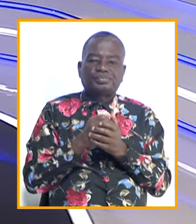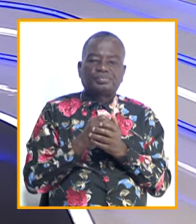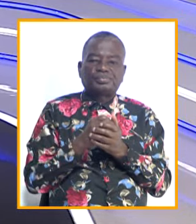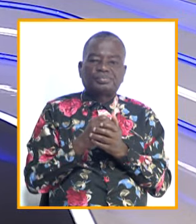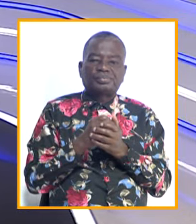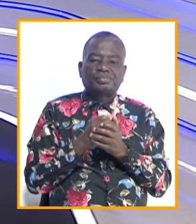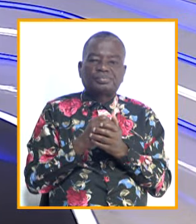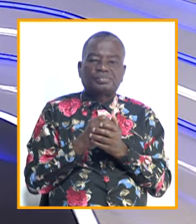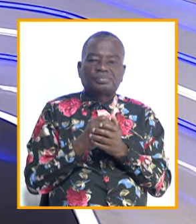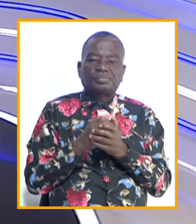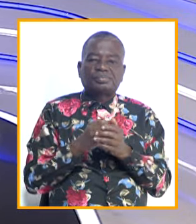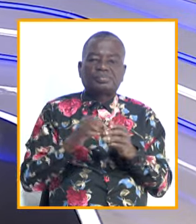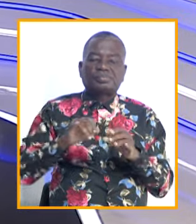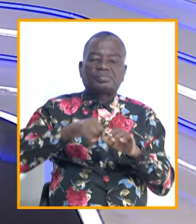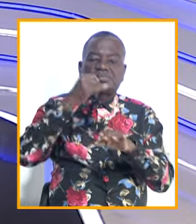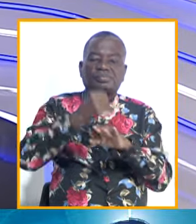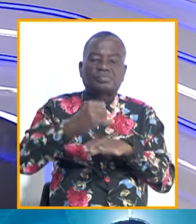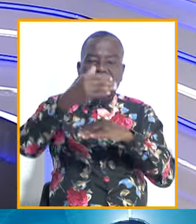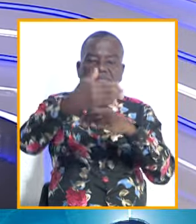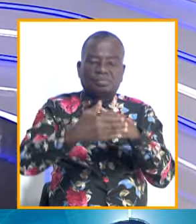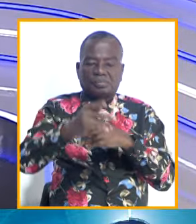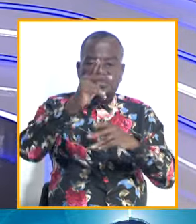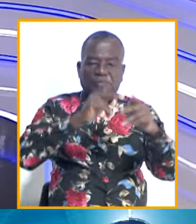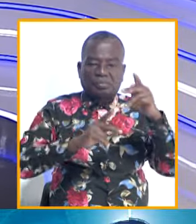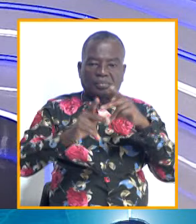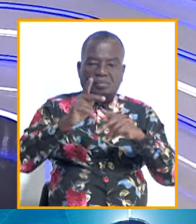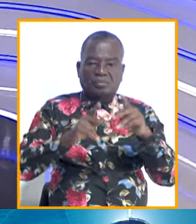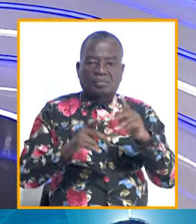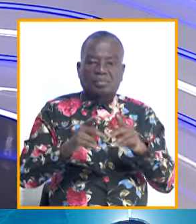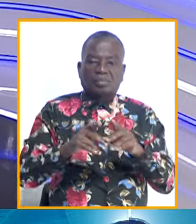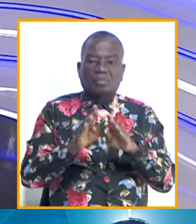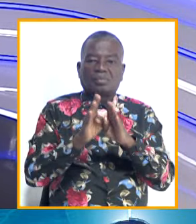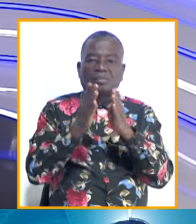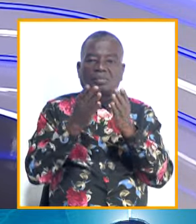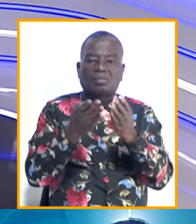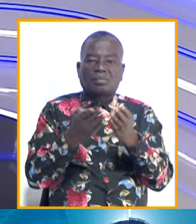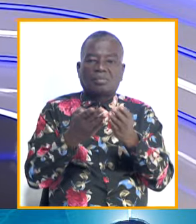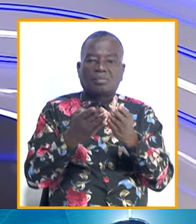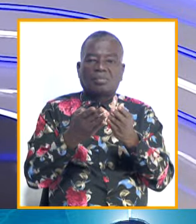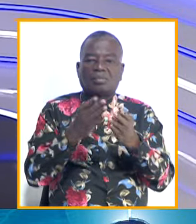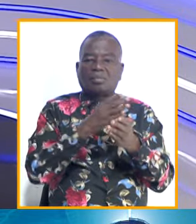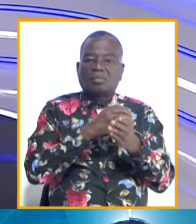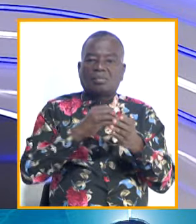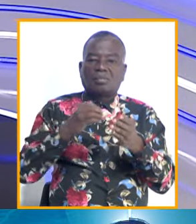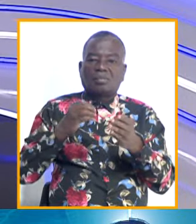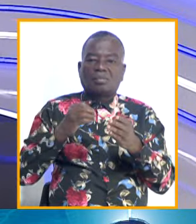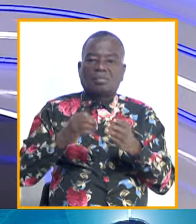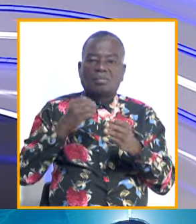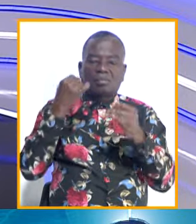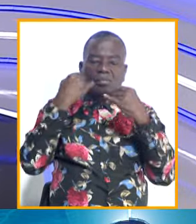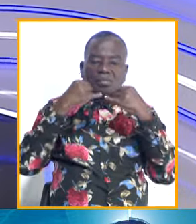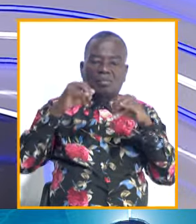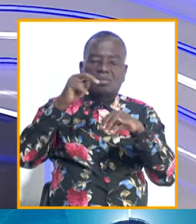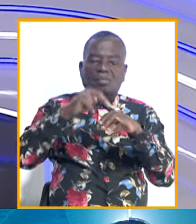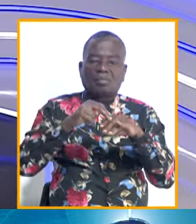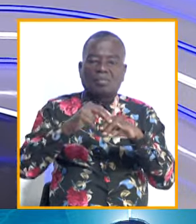La vie des institutions se rapproche du public par un magazine exclusif, un nouvel outil d'information et de